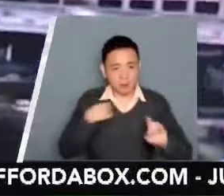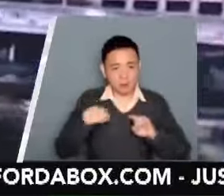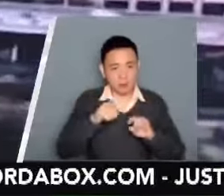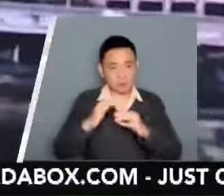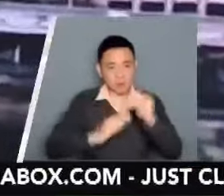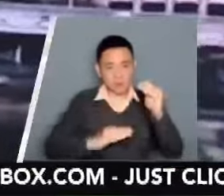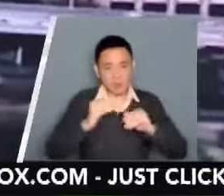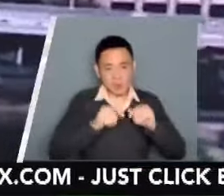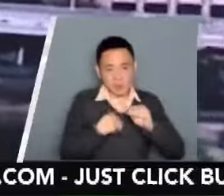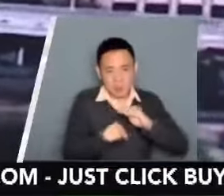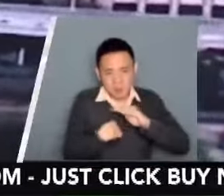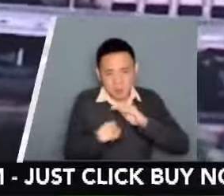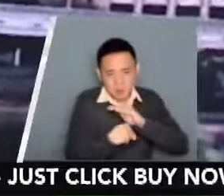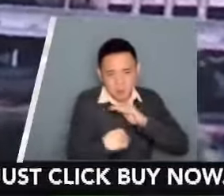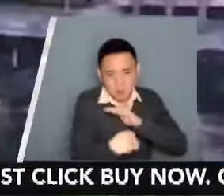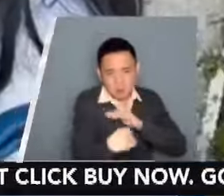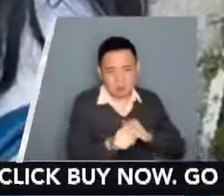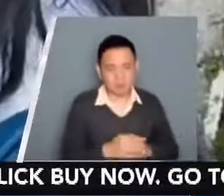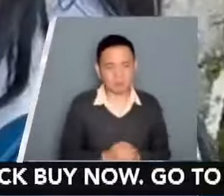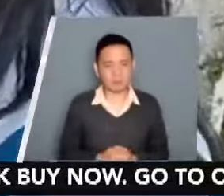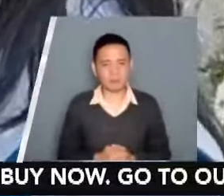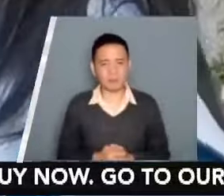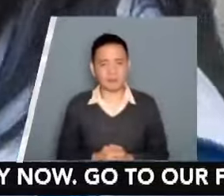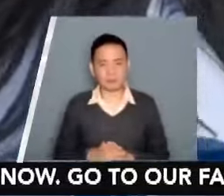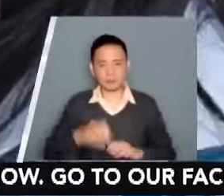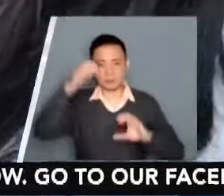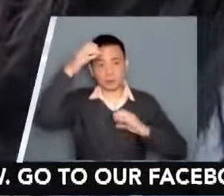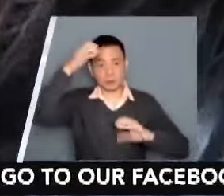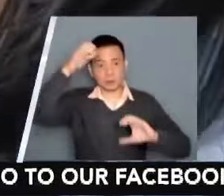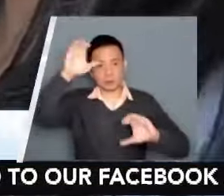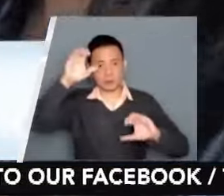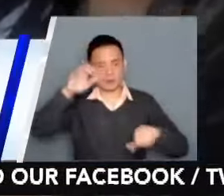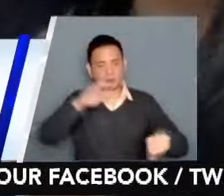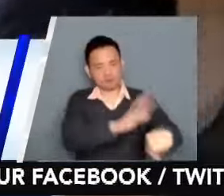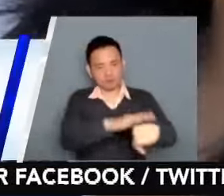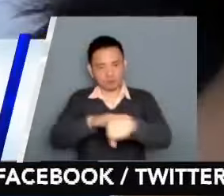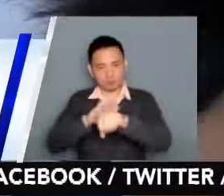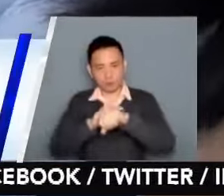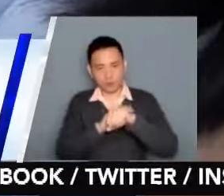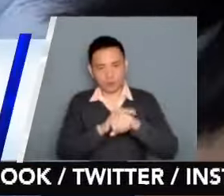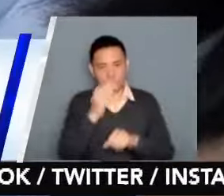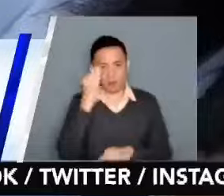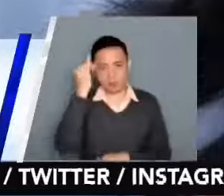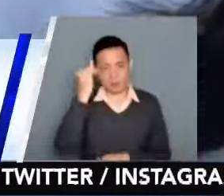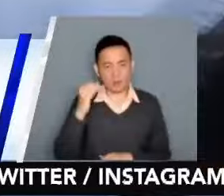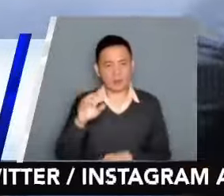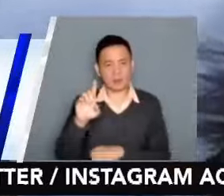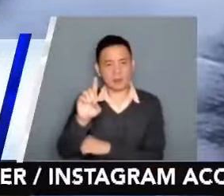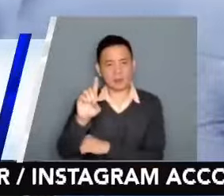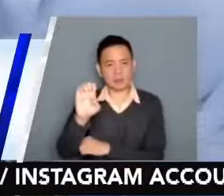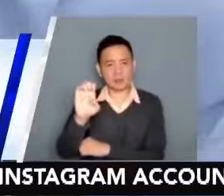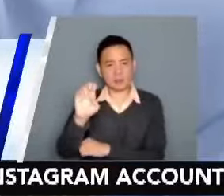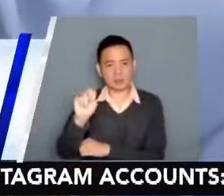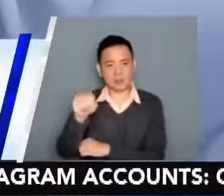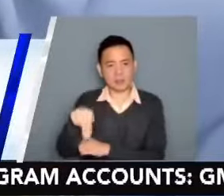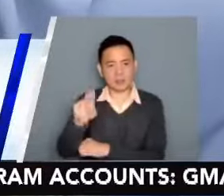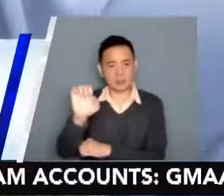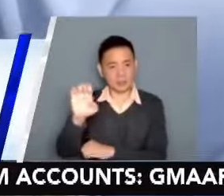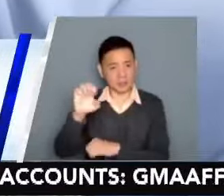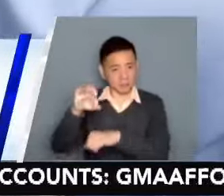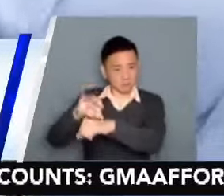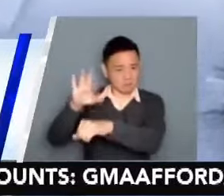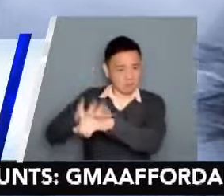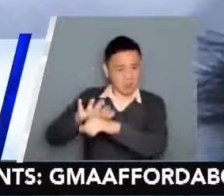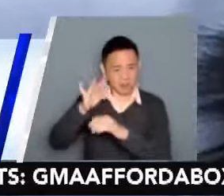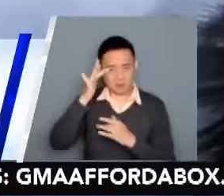Nakataas pa rin ang blue alert sa Cordillera Administrative Region dahil sa mataas sa bilang ng dengue cases. Ayon sa Department of Health, halos 10,000